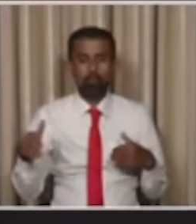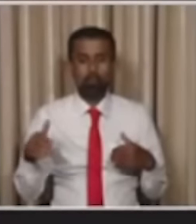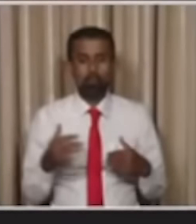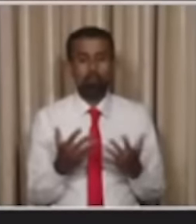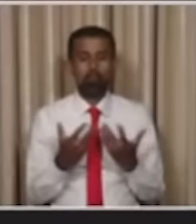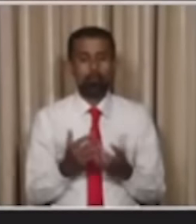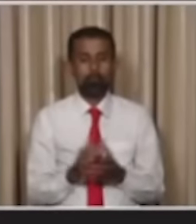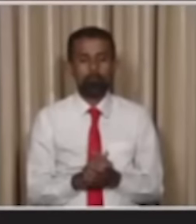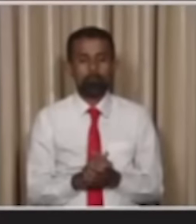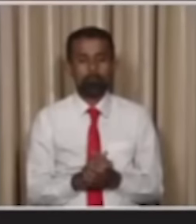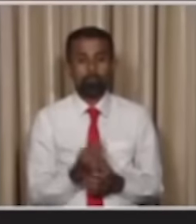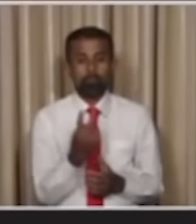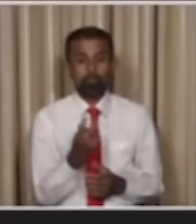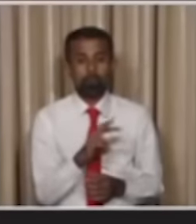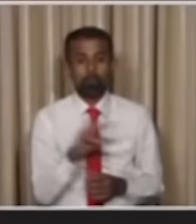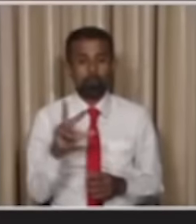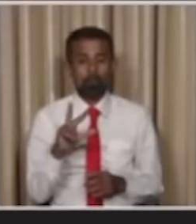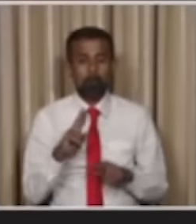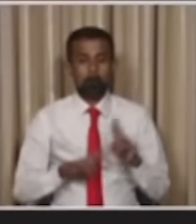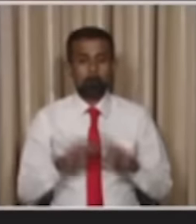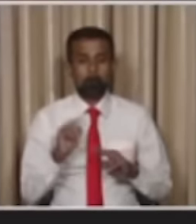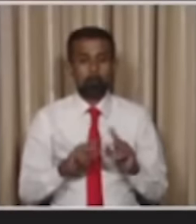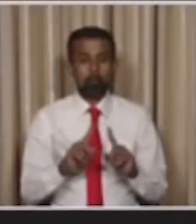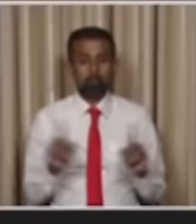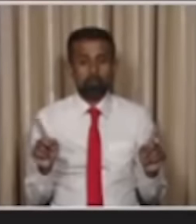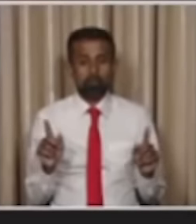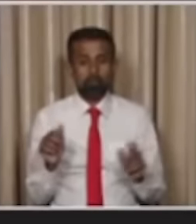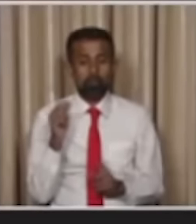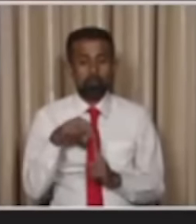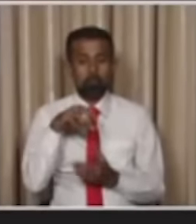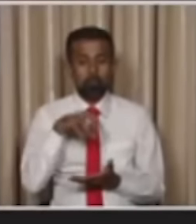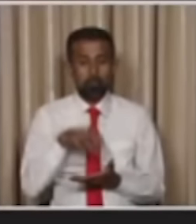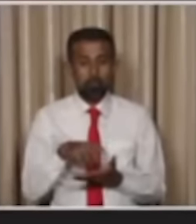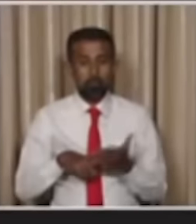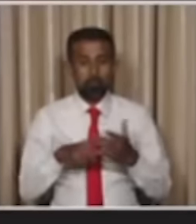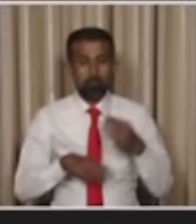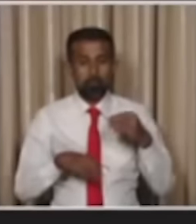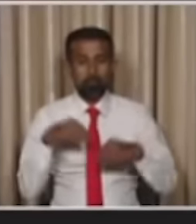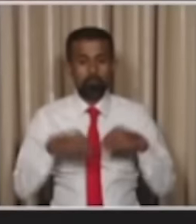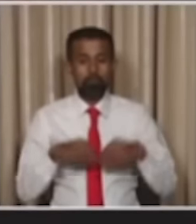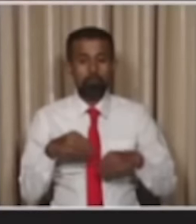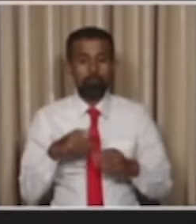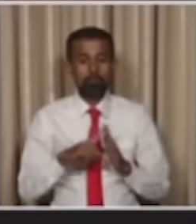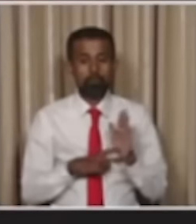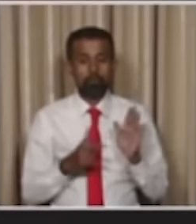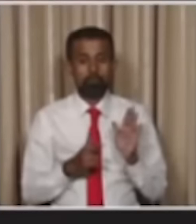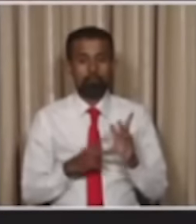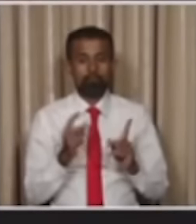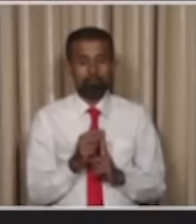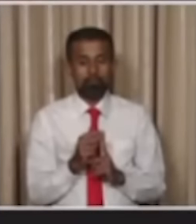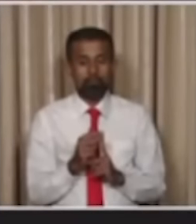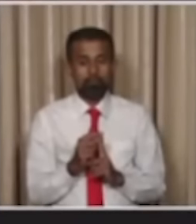සභාපතිතුමියනි, 2018 පෙබරවාරි 10 පැවති එවක පළාත් පාලන මැතිවරණයට ජවිපේ මුළු රට